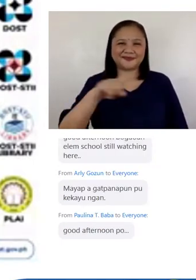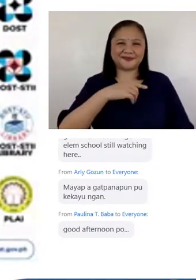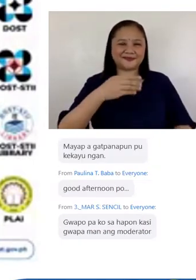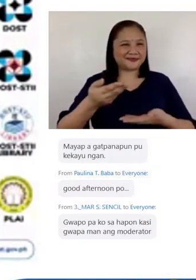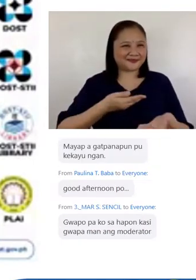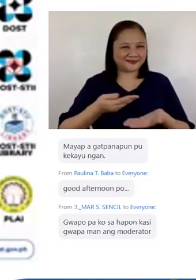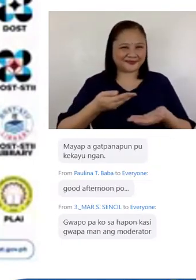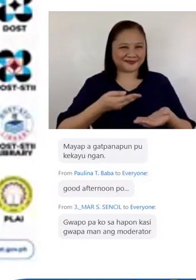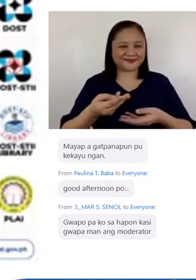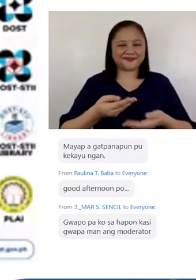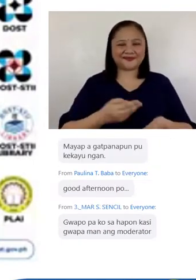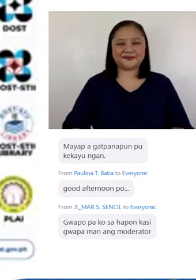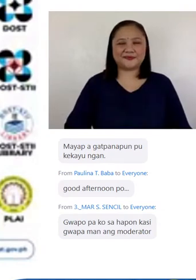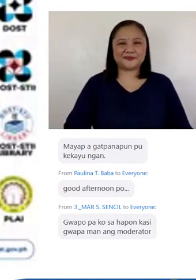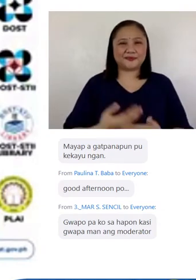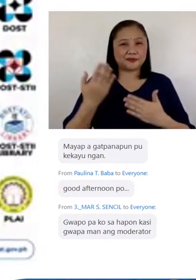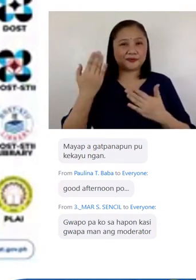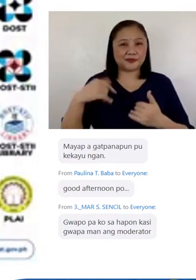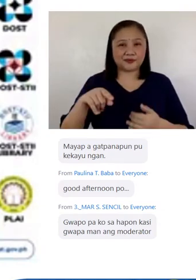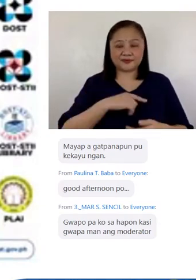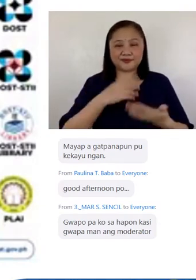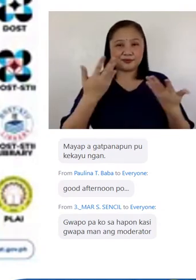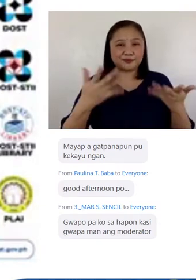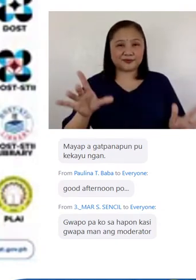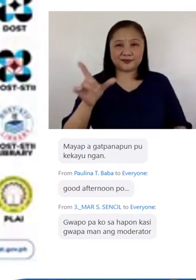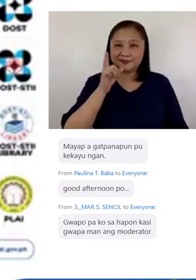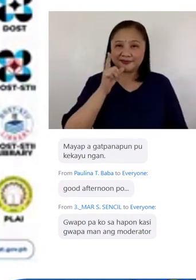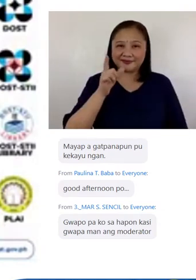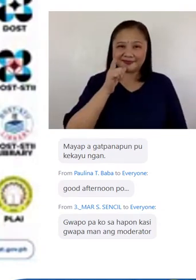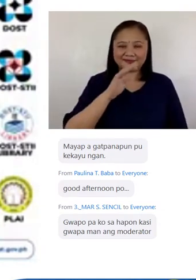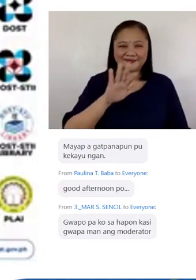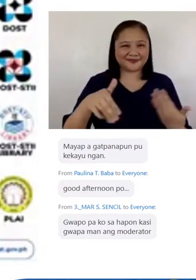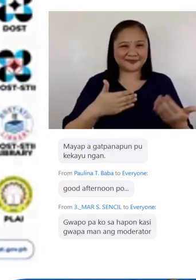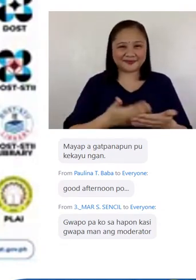Yan, at sana po nakapagtanghalian na po tayong lahat.